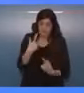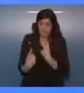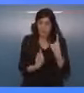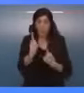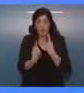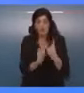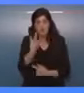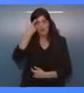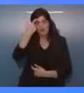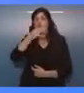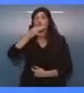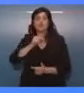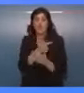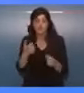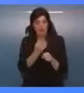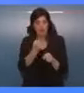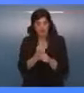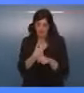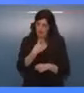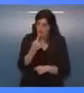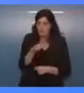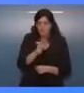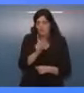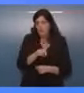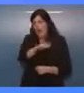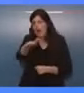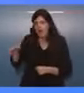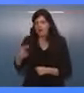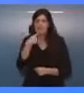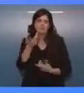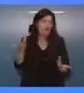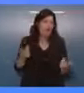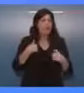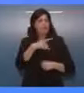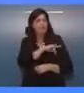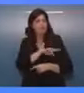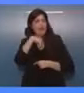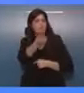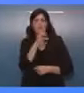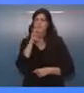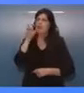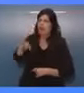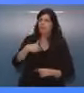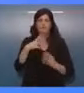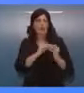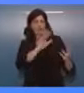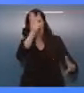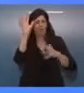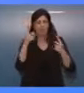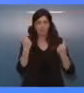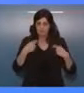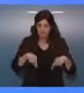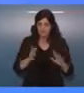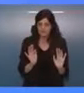riesce a lavorare lo dico anche per tanti altri che dicono che a settembre faranno sfracelli che minacciano cose terribili